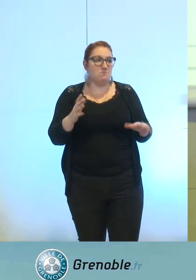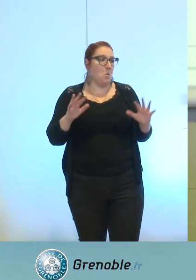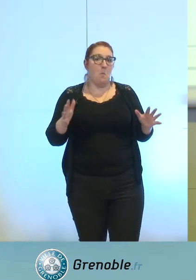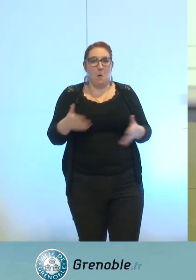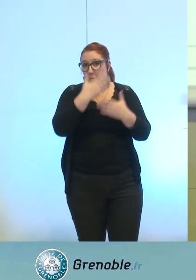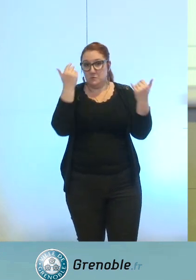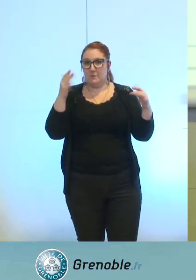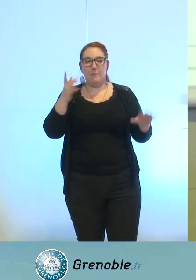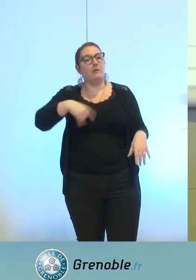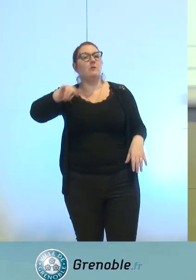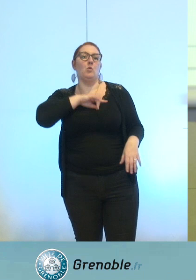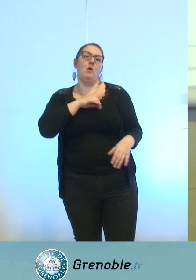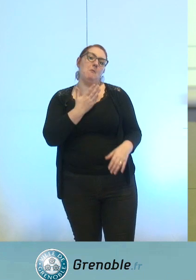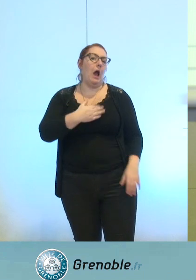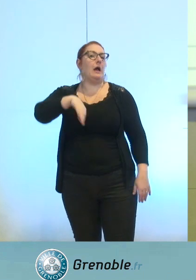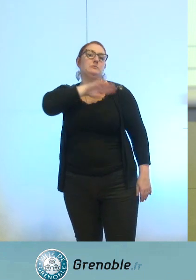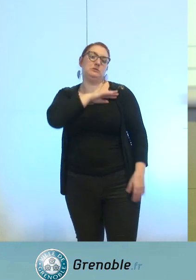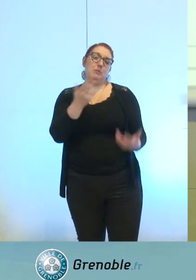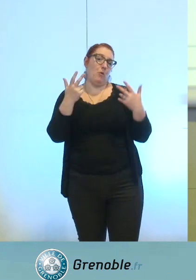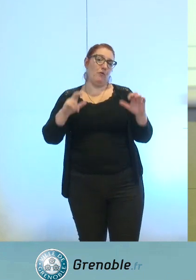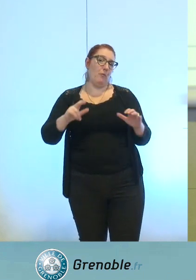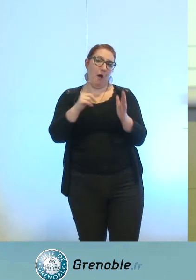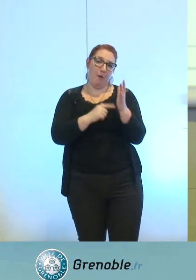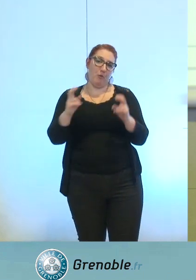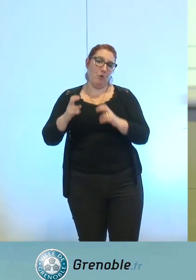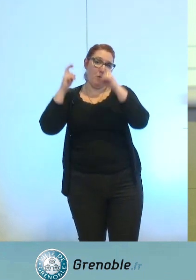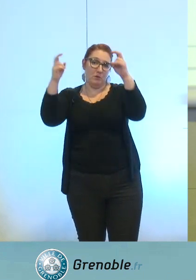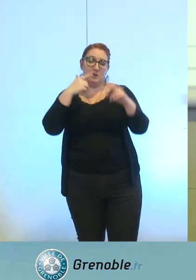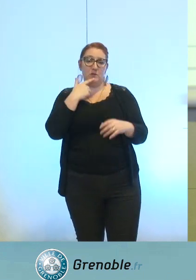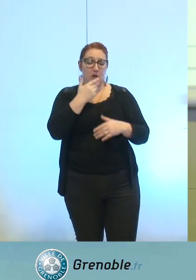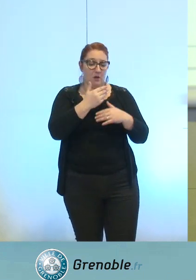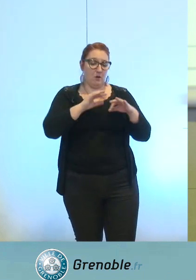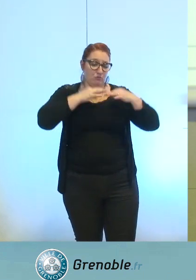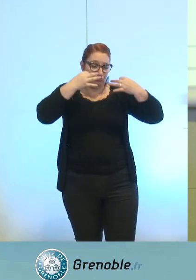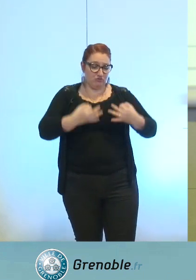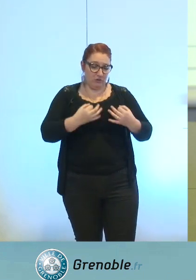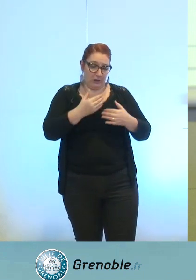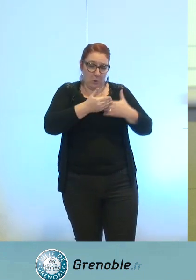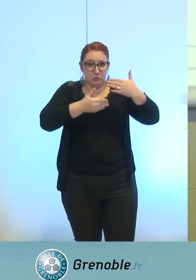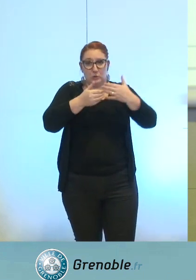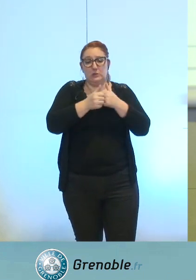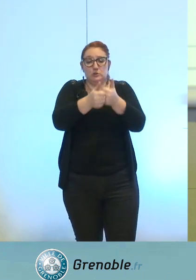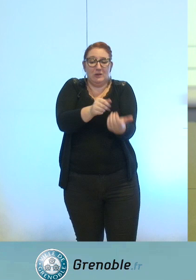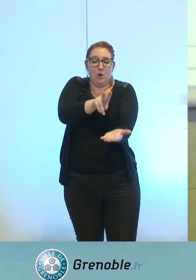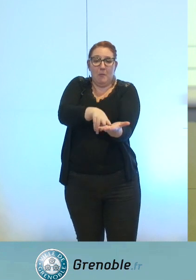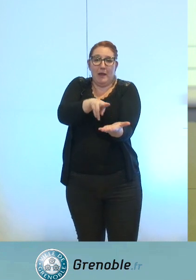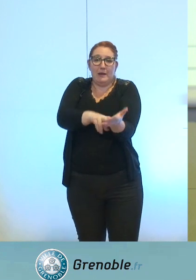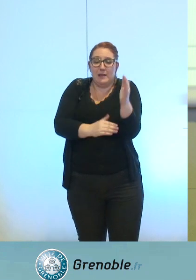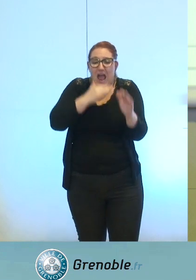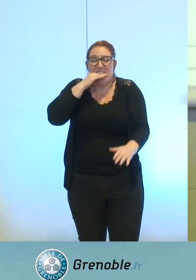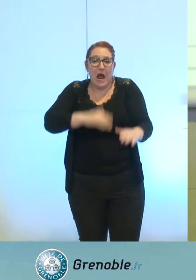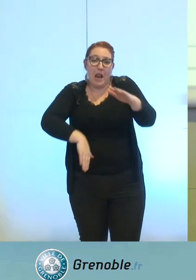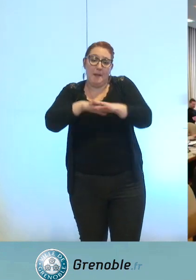en acteur responsable nous construirons ce budget dans les marches très serrées de la réalité et j'en ai terminé là je